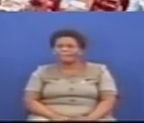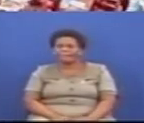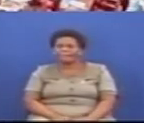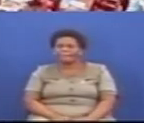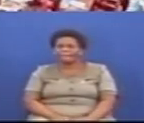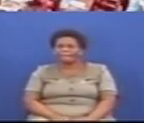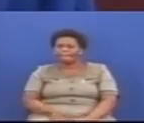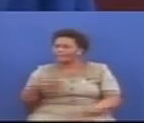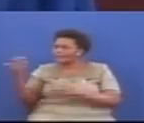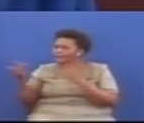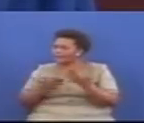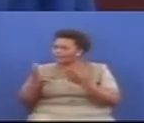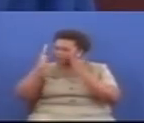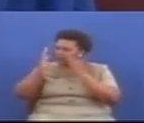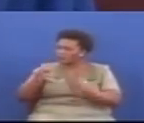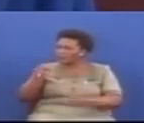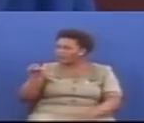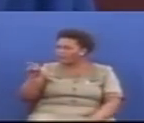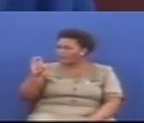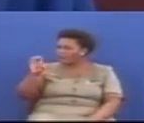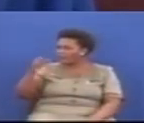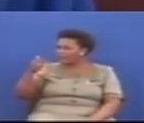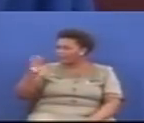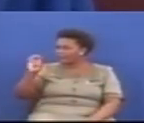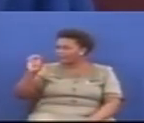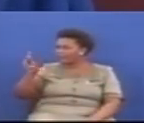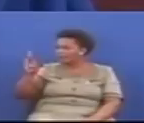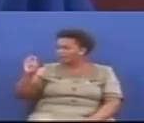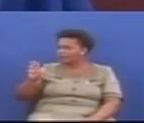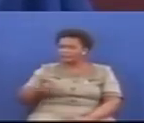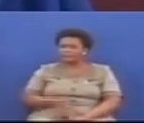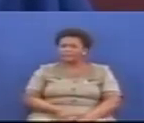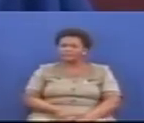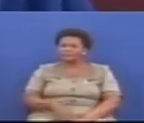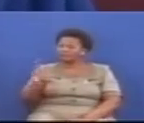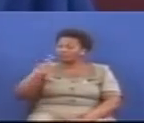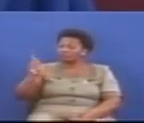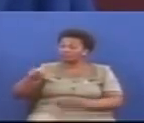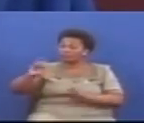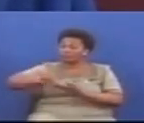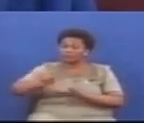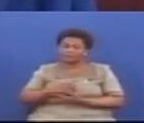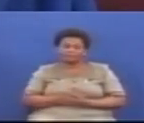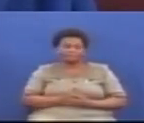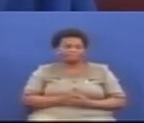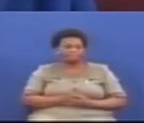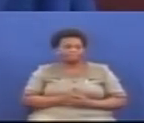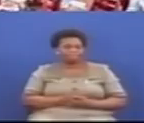Mheshimiwa Getere, uliza swali la nyongeza. Mheshimiwa Spika,